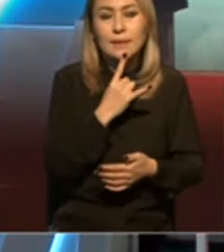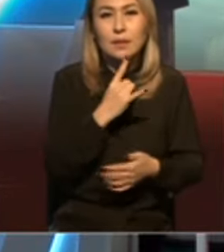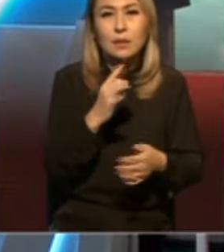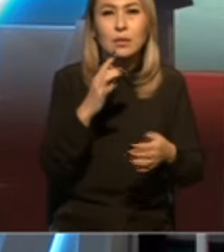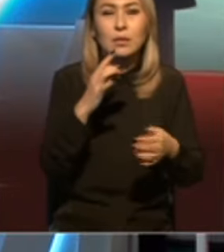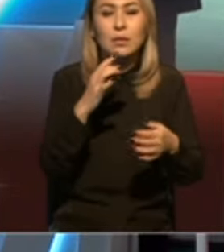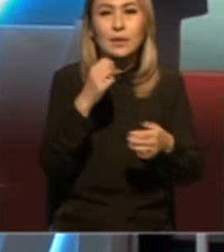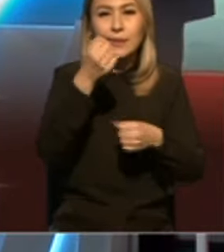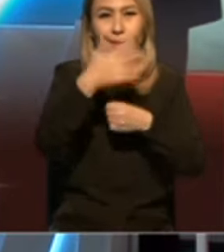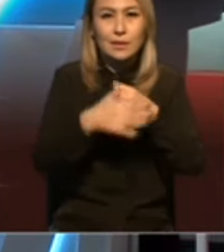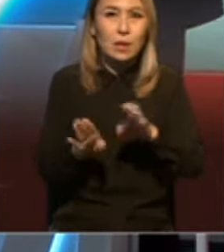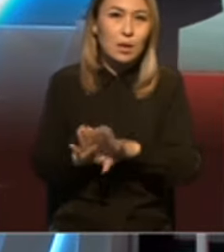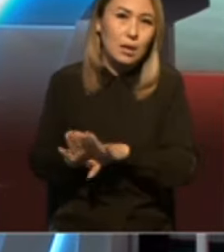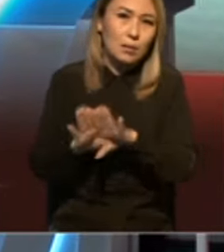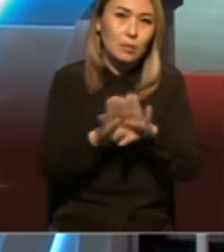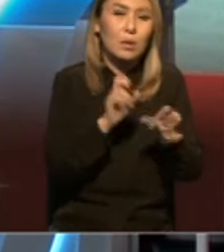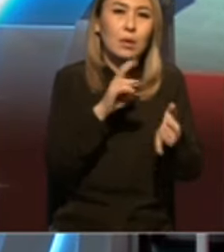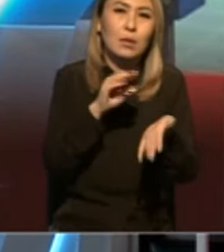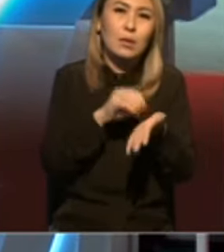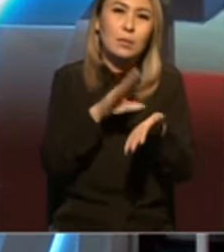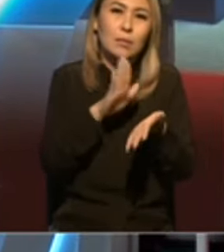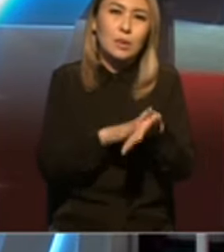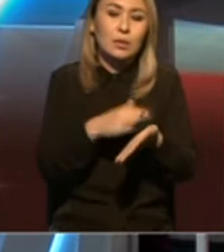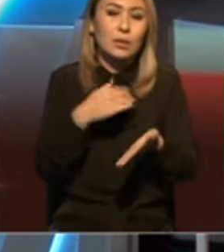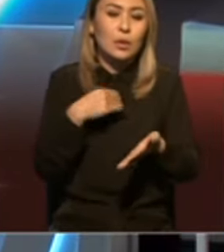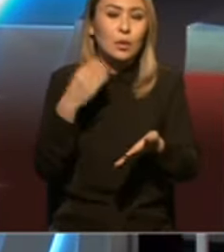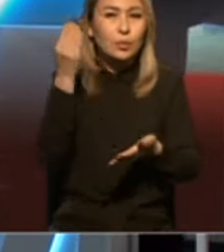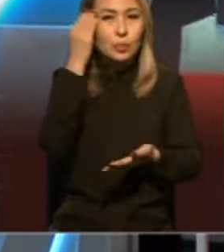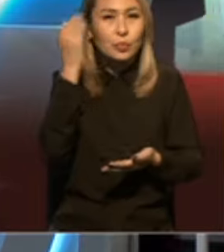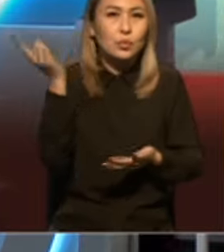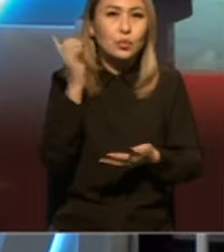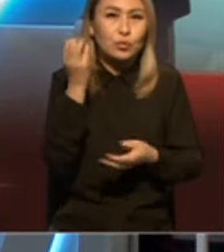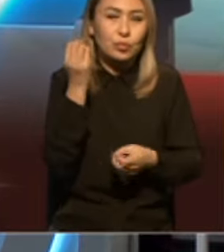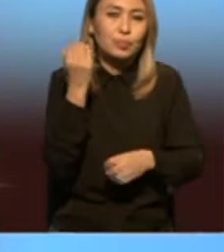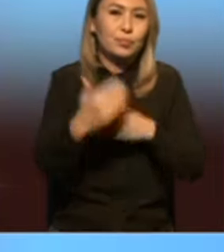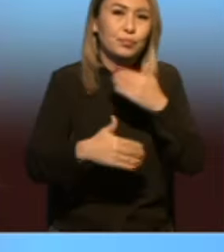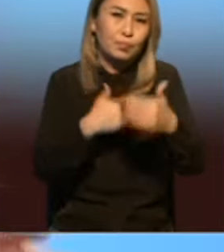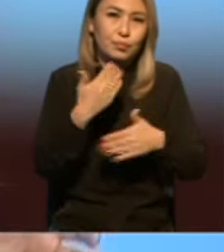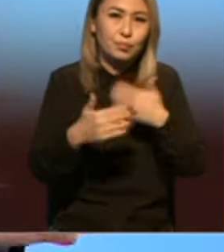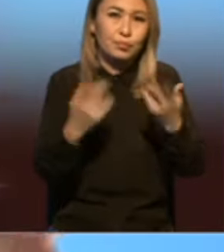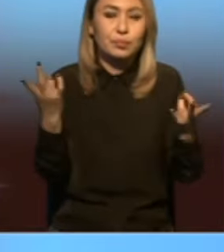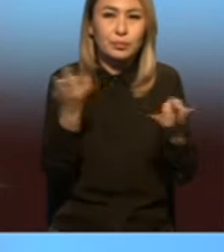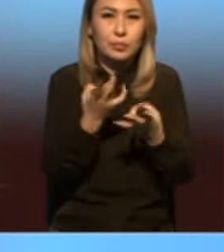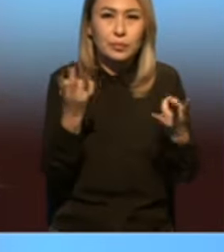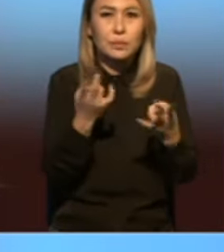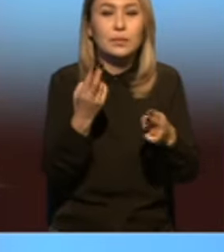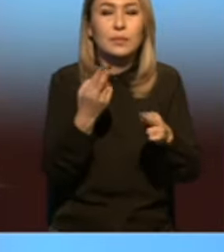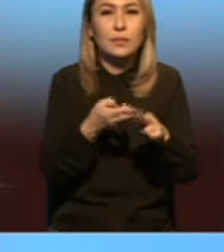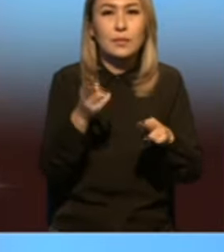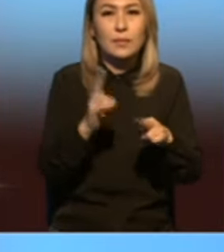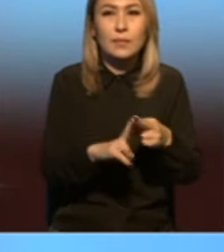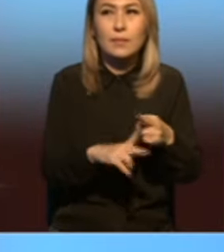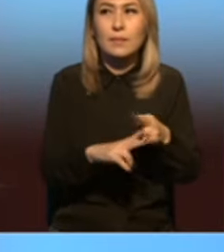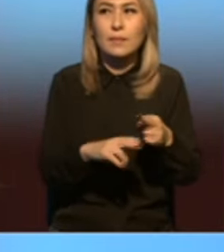қалай белгілейміз деген сияқты. Менің ойымша әлі де жетілдіру керек. Осындай бағытта айталық,